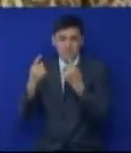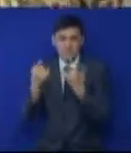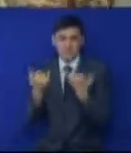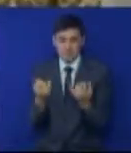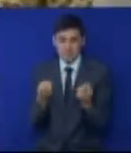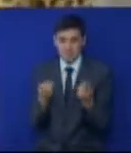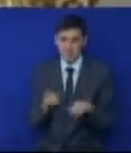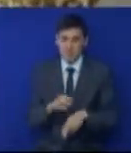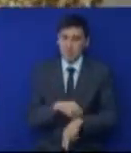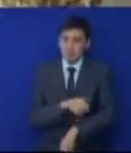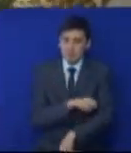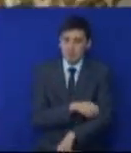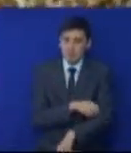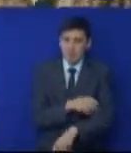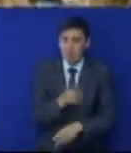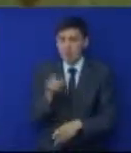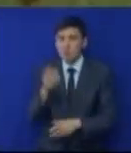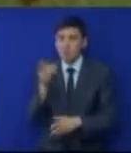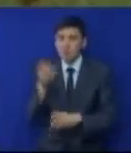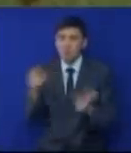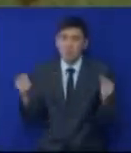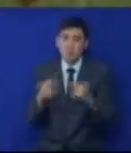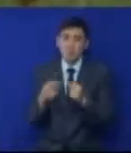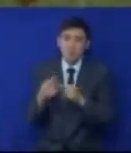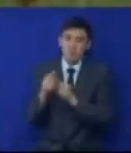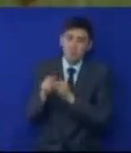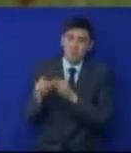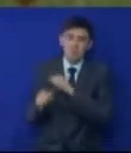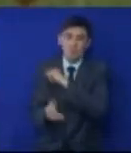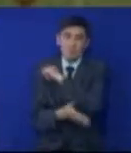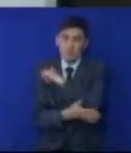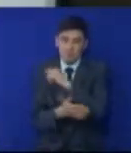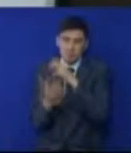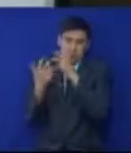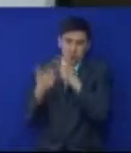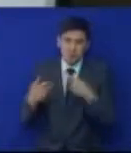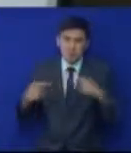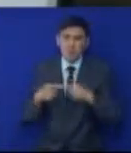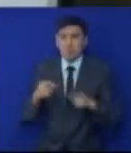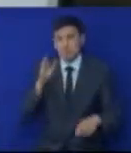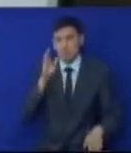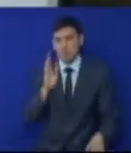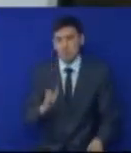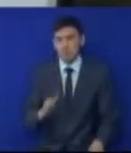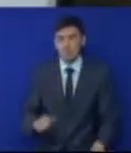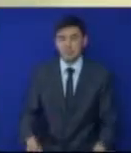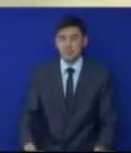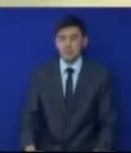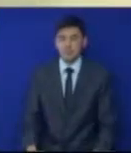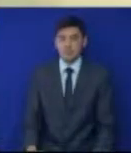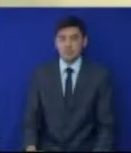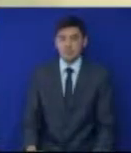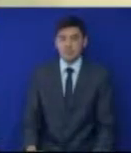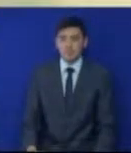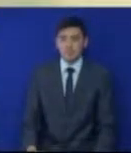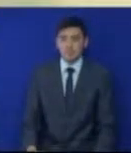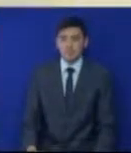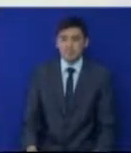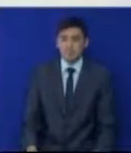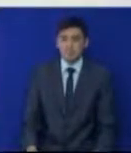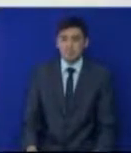істеуде. Таяуда нақты шығын мөлшері нақтыланатын болады. Арыскүл Мадбасова, Елжан Мағзумов, Семей